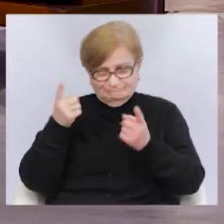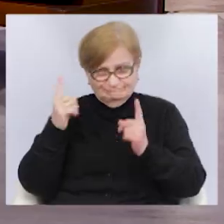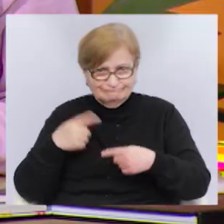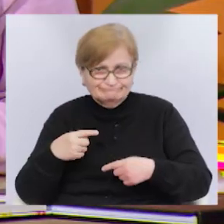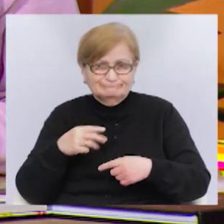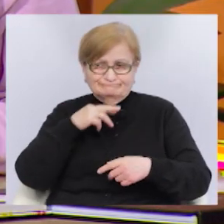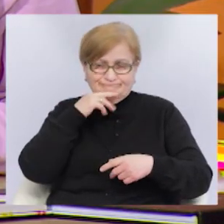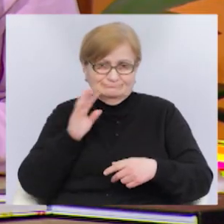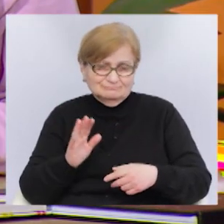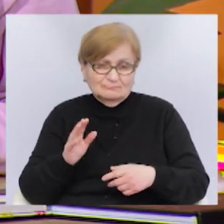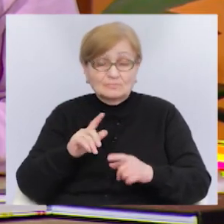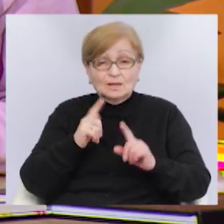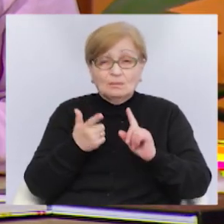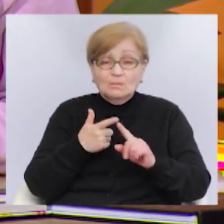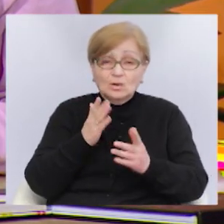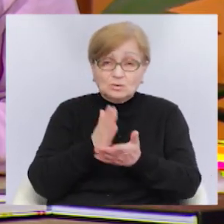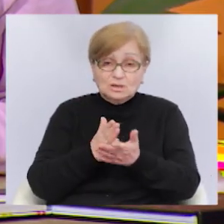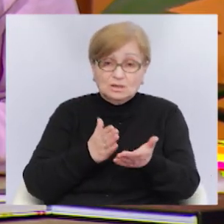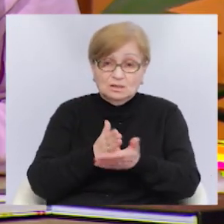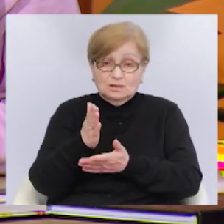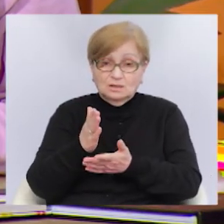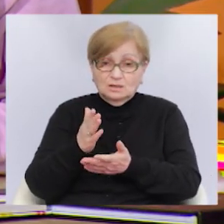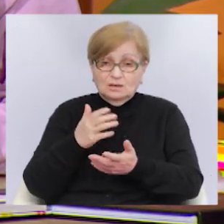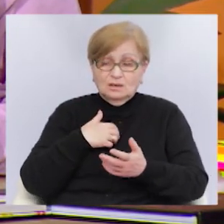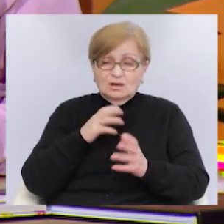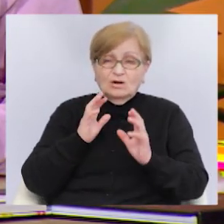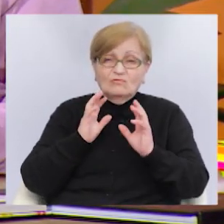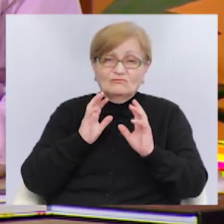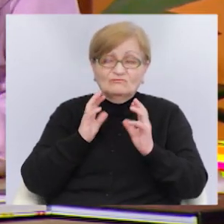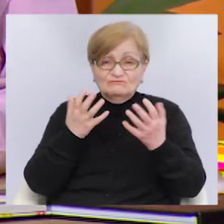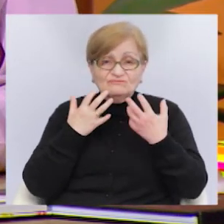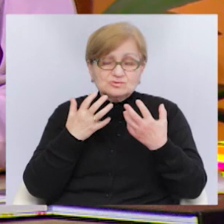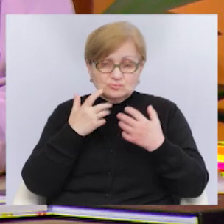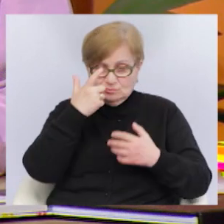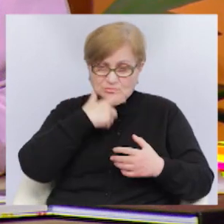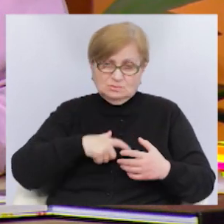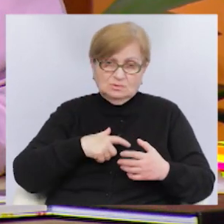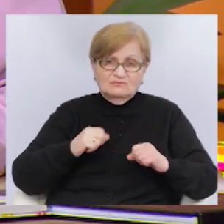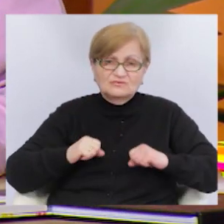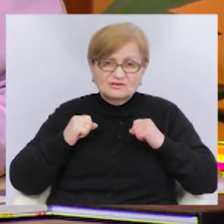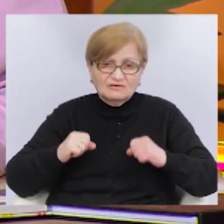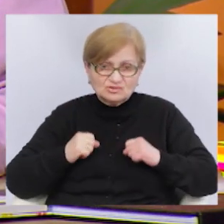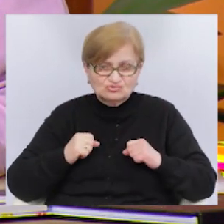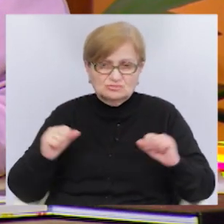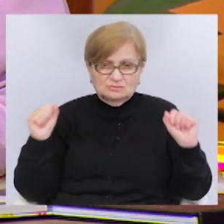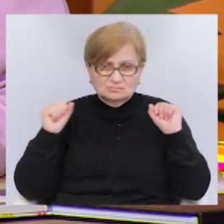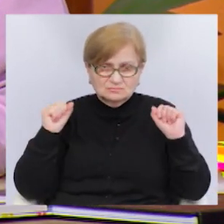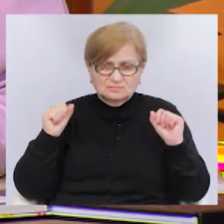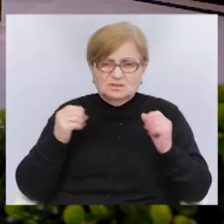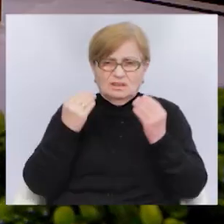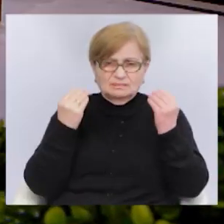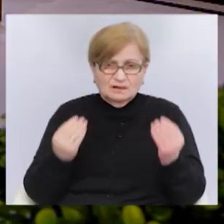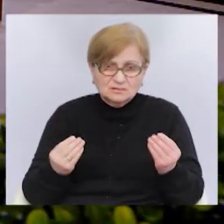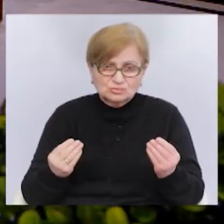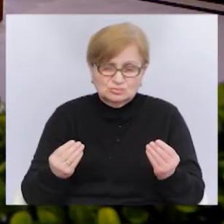ბალანსის დაცვა. მეორე არის რომ მაგალითად ვიზრუნოთ საკუთარ თავზე, ხო? ივარჯიშეთ, წადით და დაისვენეთ და ასე